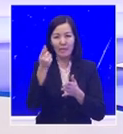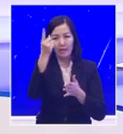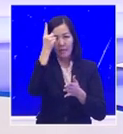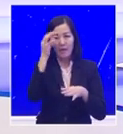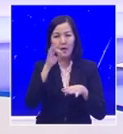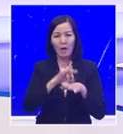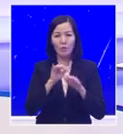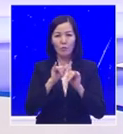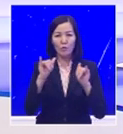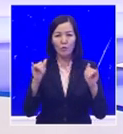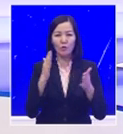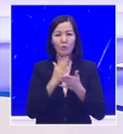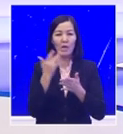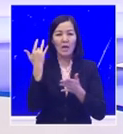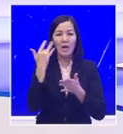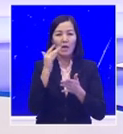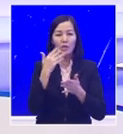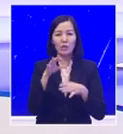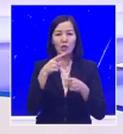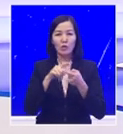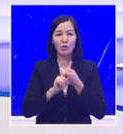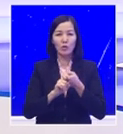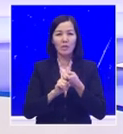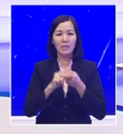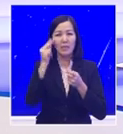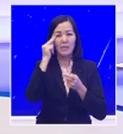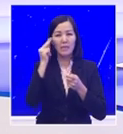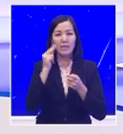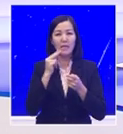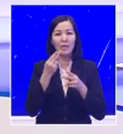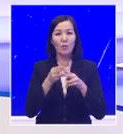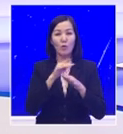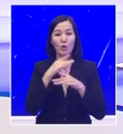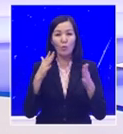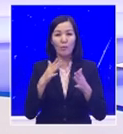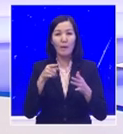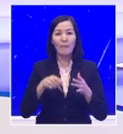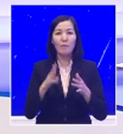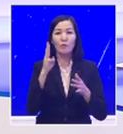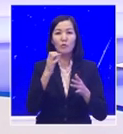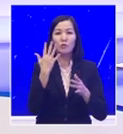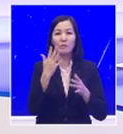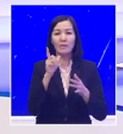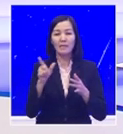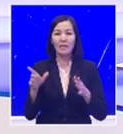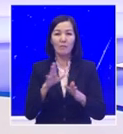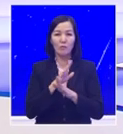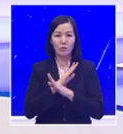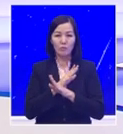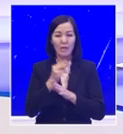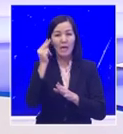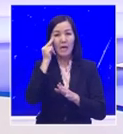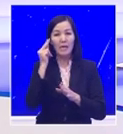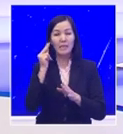ауру өршіп тұр. АҚШ-та коронавирустар жұқтырған саны Қытайдан асып түсті. 1305 адам көз